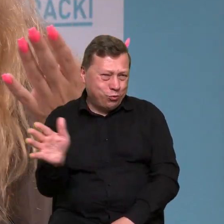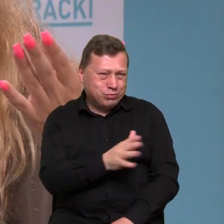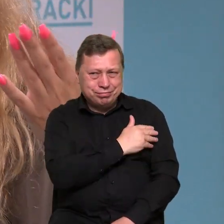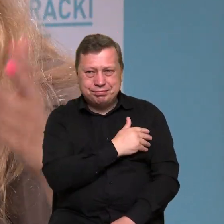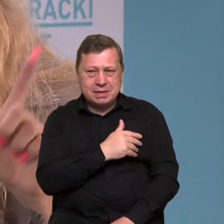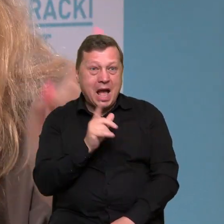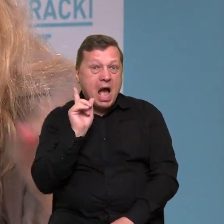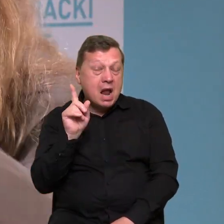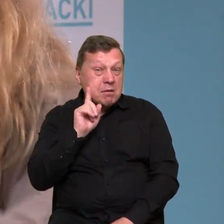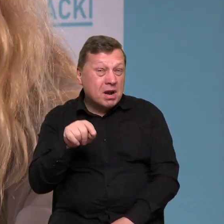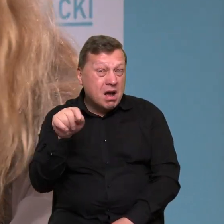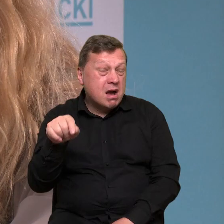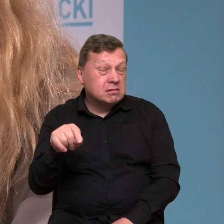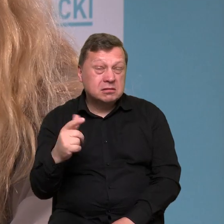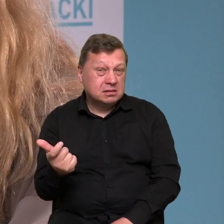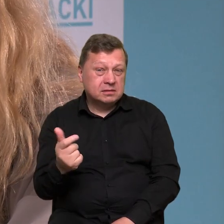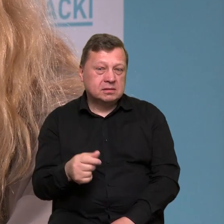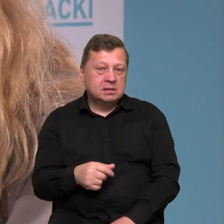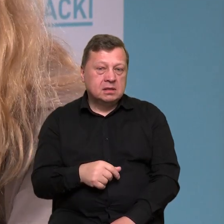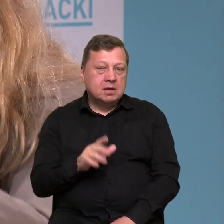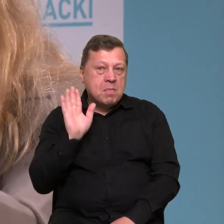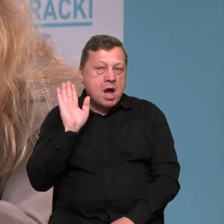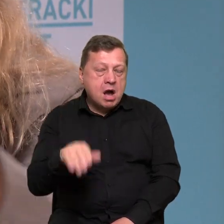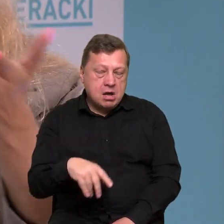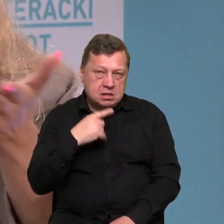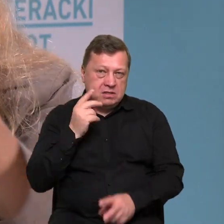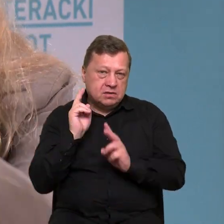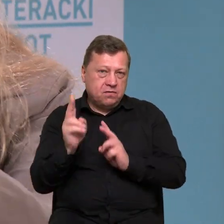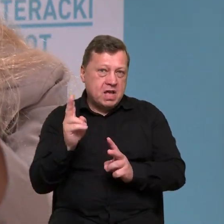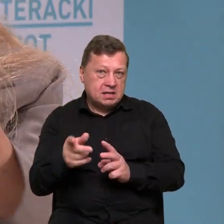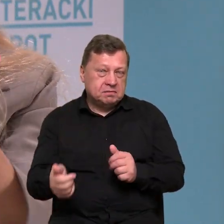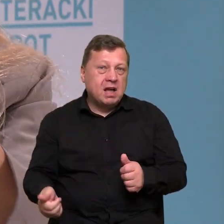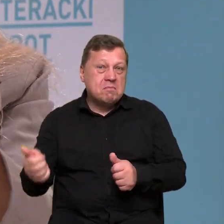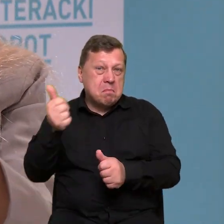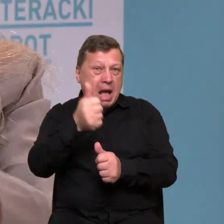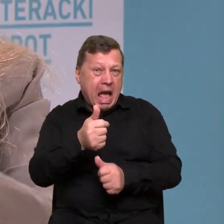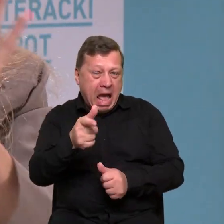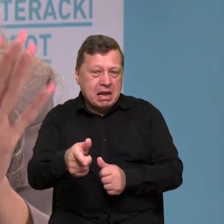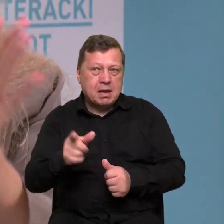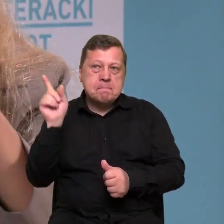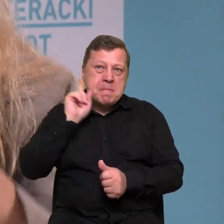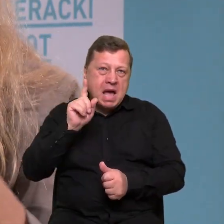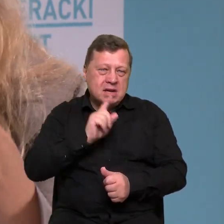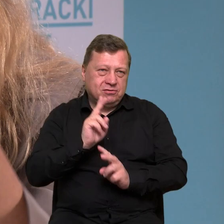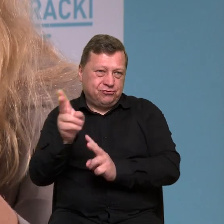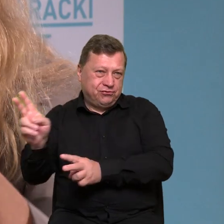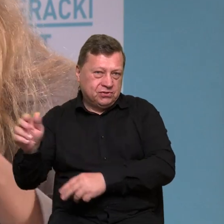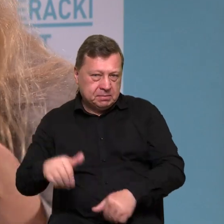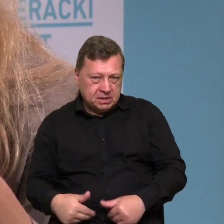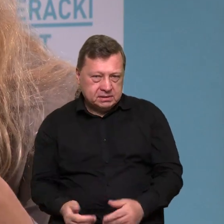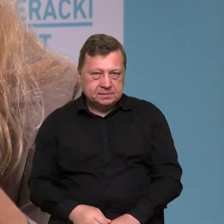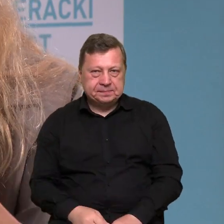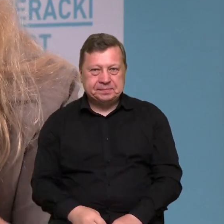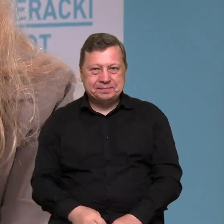tam naprawdę możemy się wyśmiewać z patriarchatu i z mężczyzn.